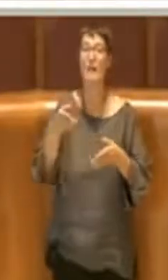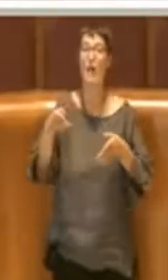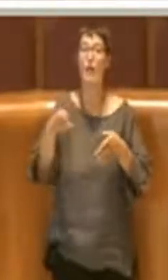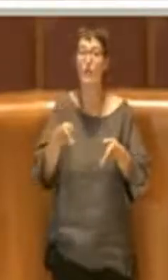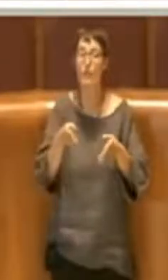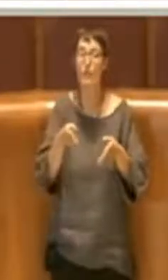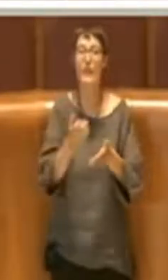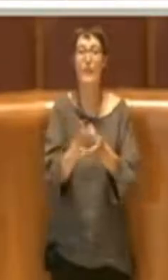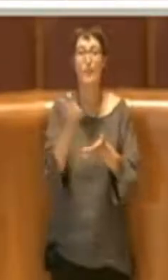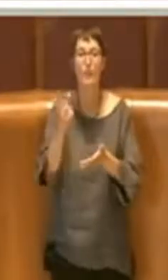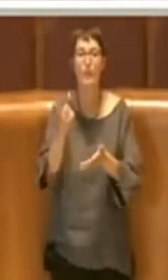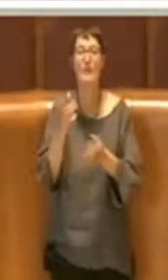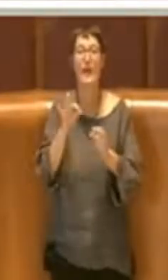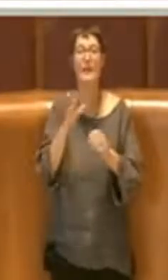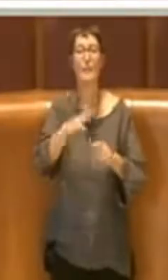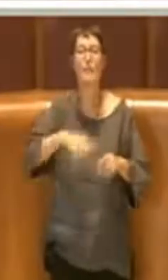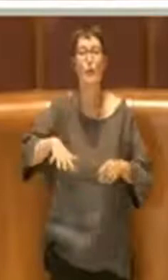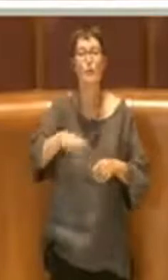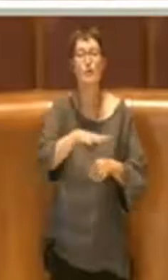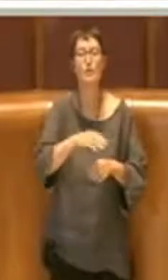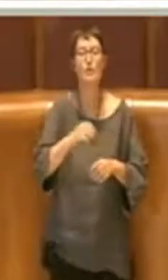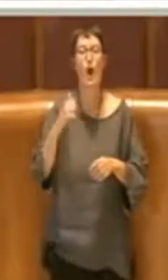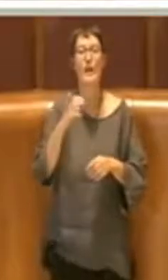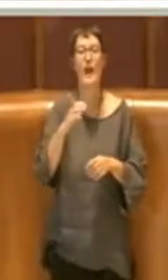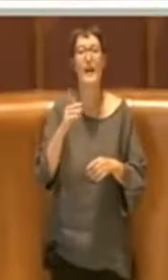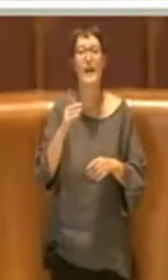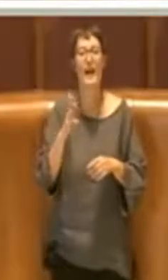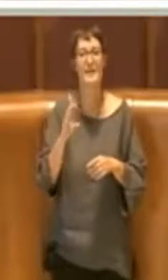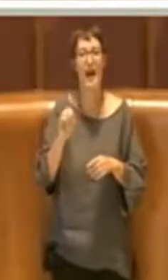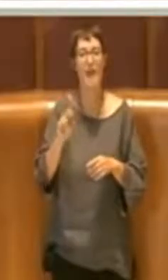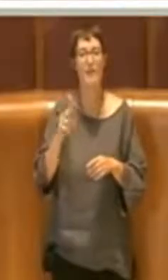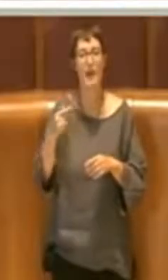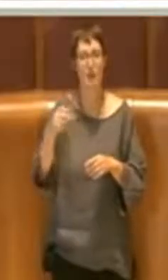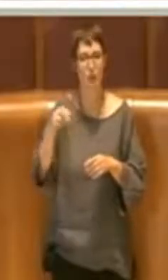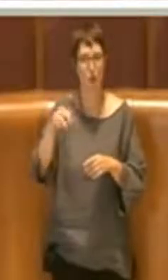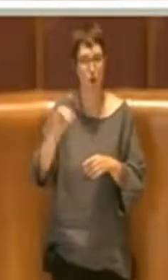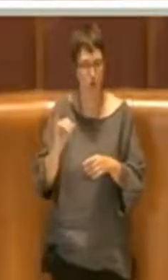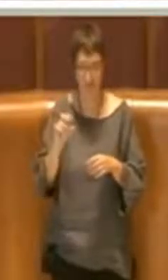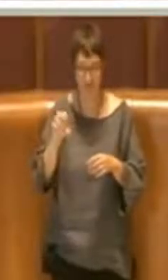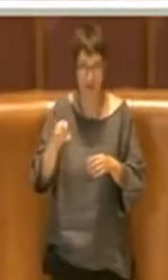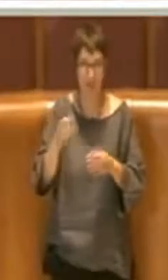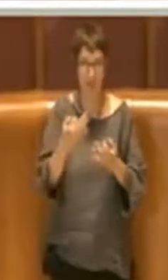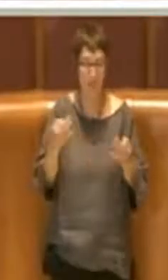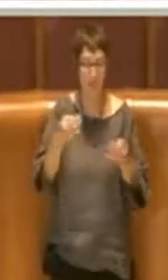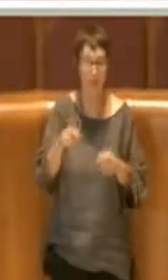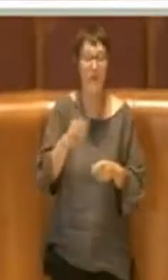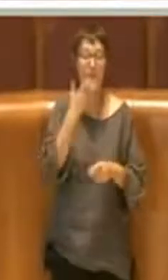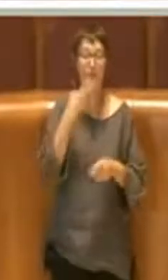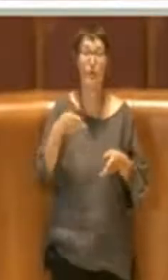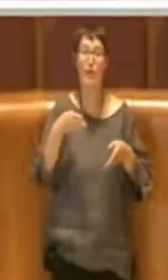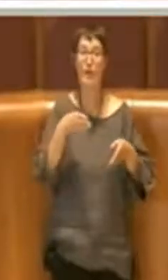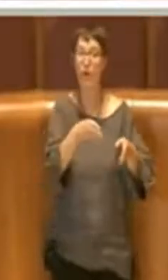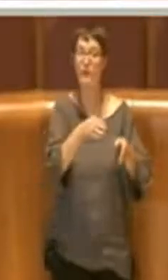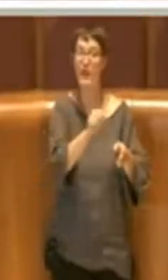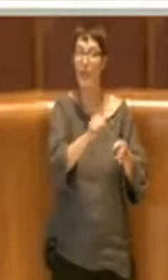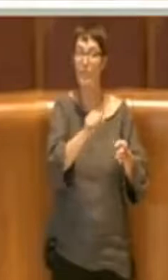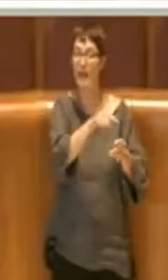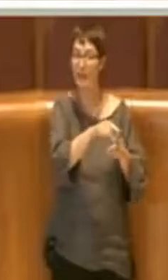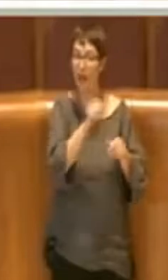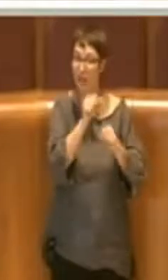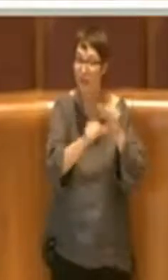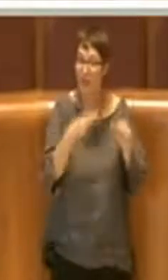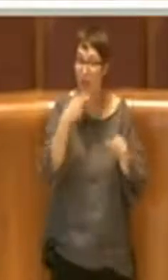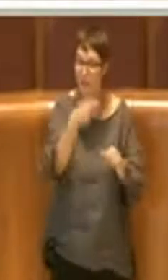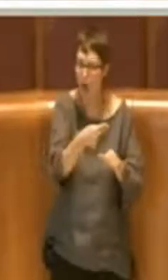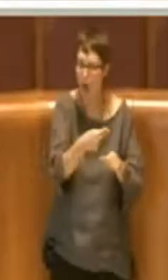Marincola perché è legato a quel territorio? Facciamolo. Vogliamo cambiare il nome di via dell'Ambaradam? Facciamolo. Ma invece